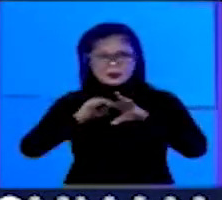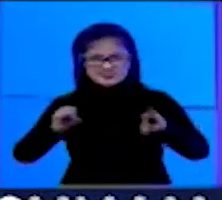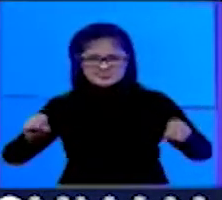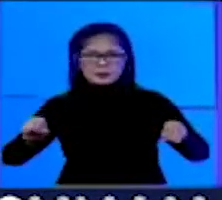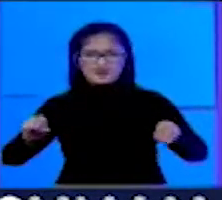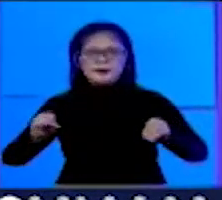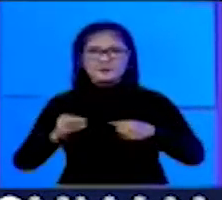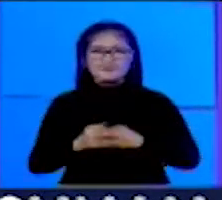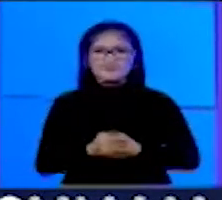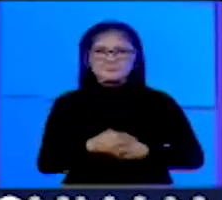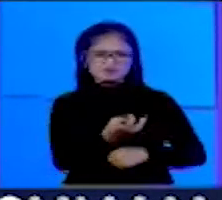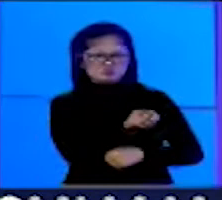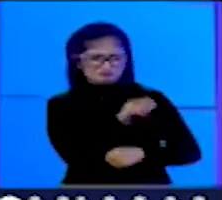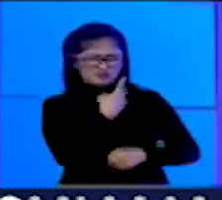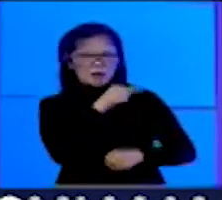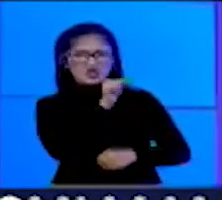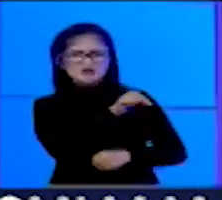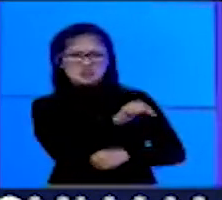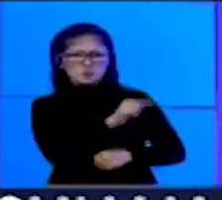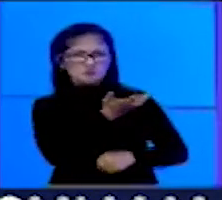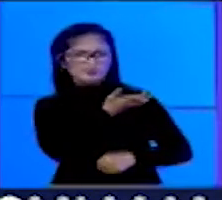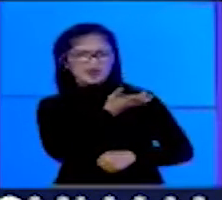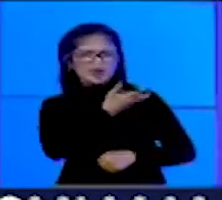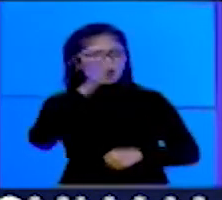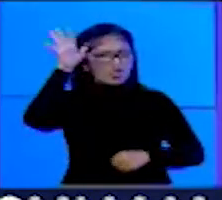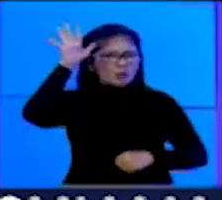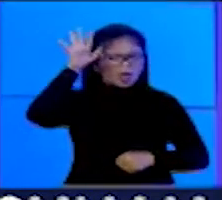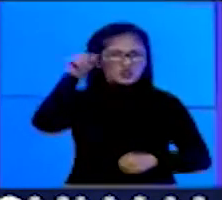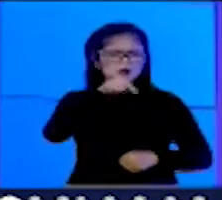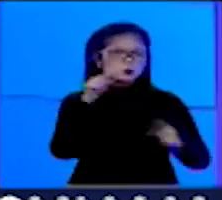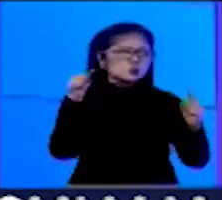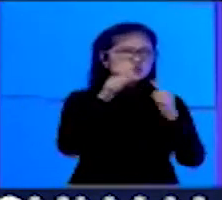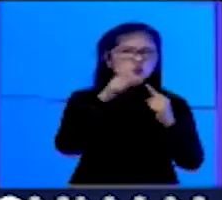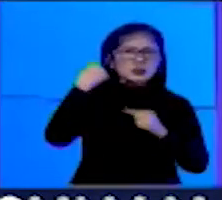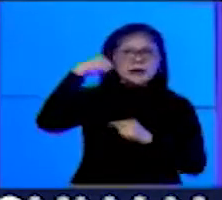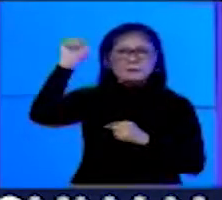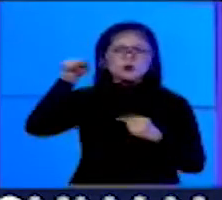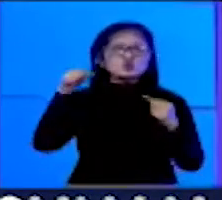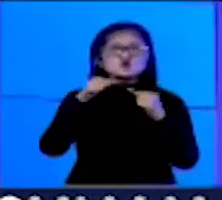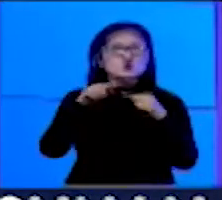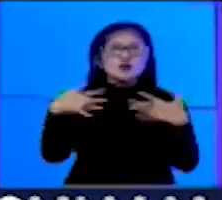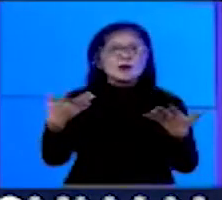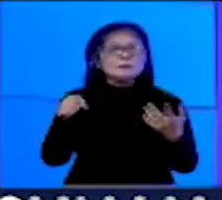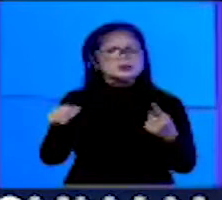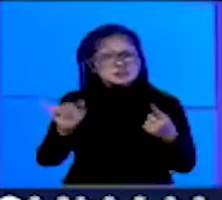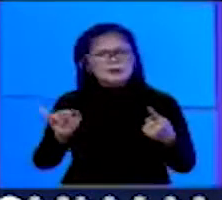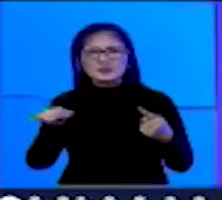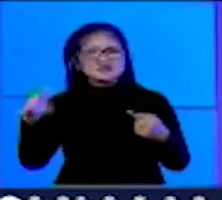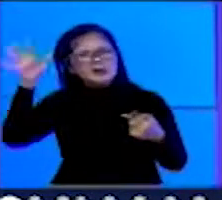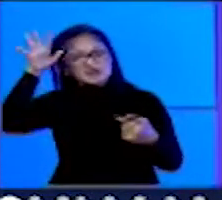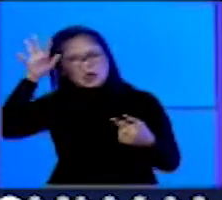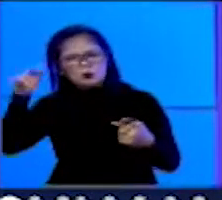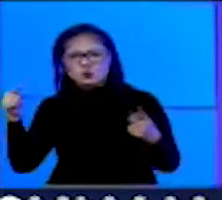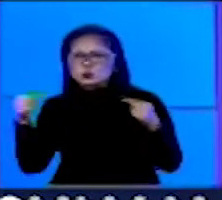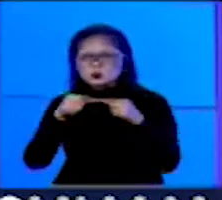Yang mengejutkan, sejumlah pendemo yang ikut aksi mengaku tidak memahami dengan benar pasal-pasal yang dianggap kontroversial dan tidak berpihak kepada